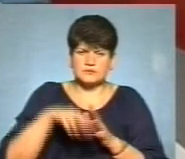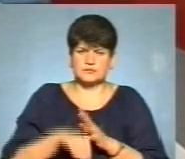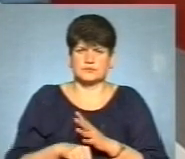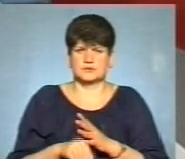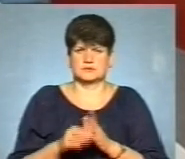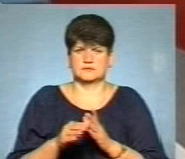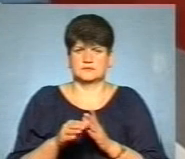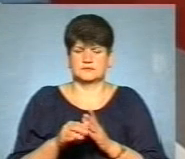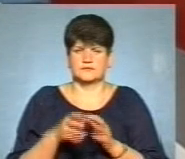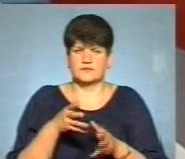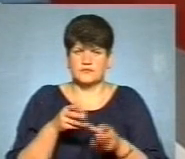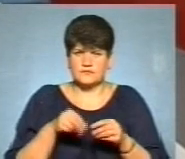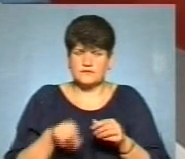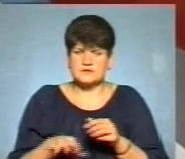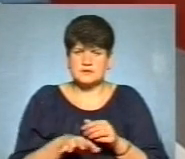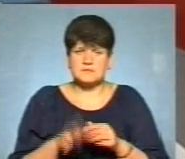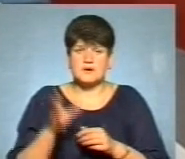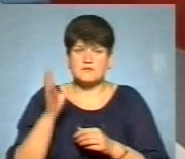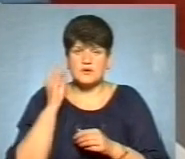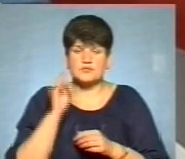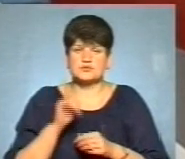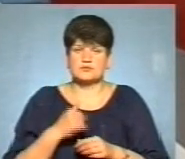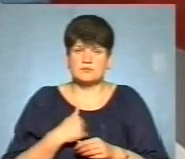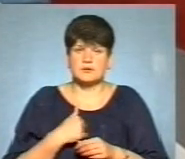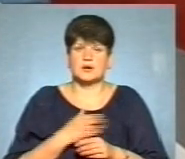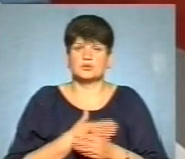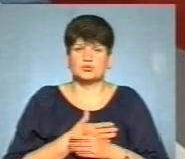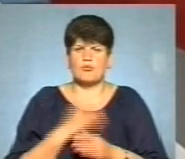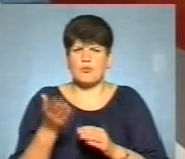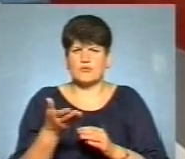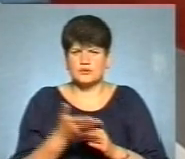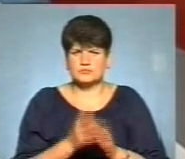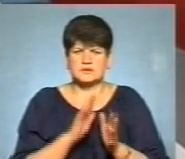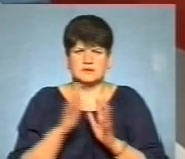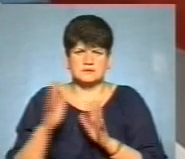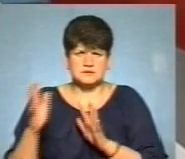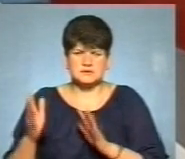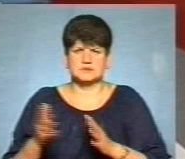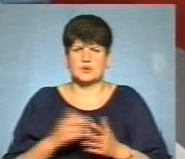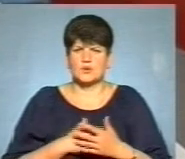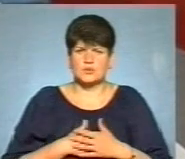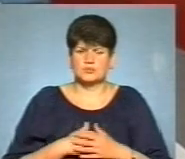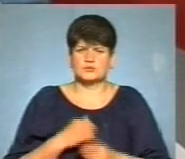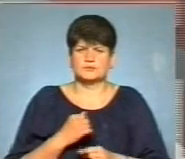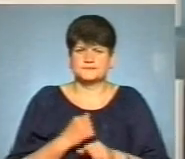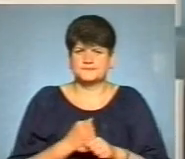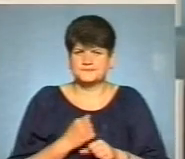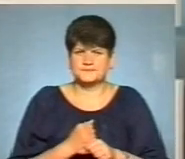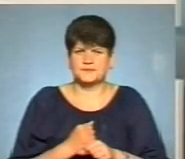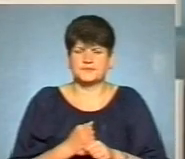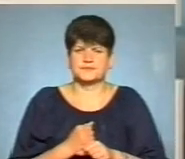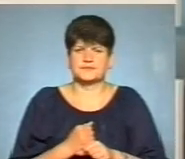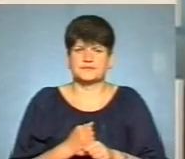системами. От. А враховуючи, що ми любимо повирубувати ліси, любимо, скажімо, звести, скажімо,